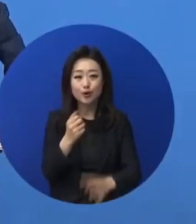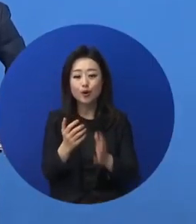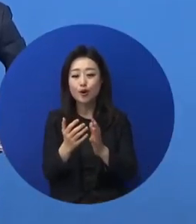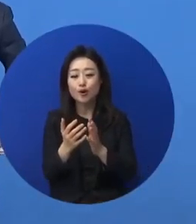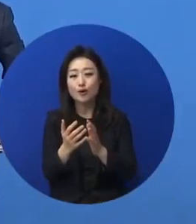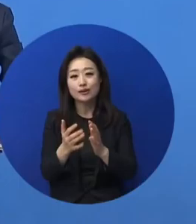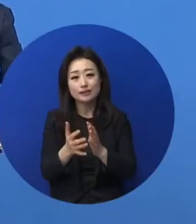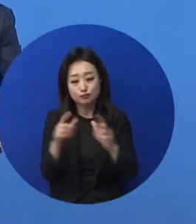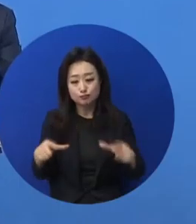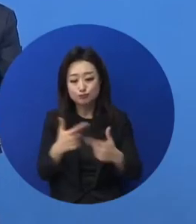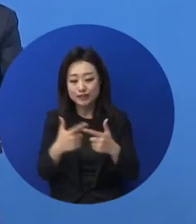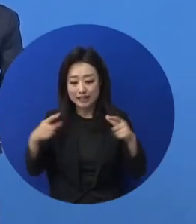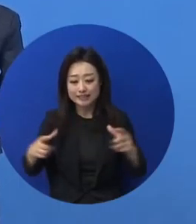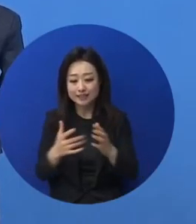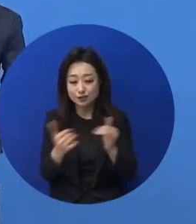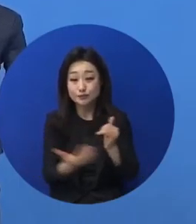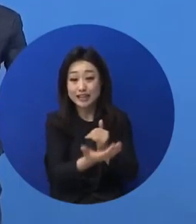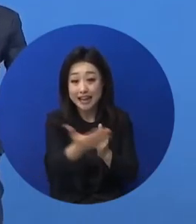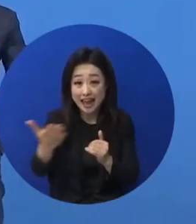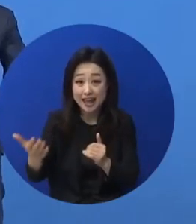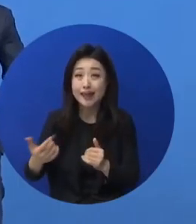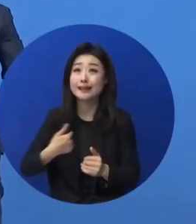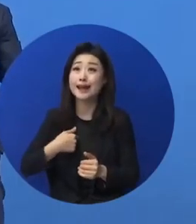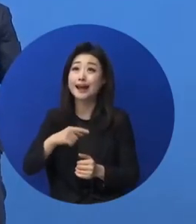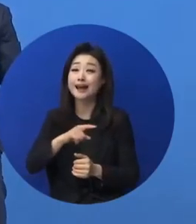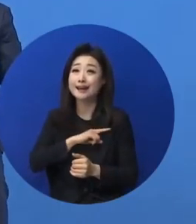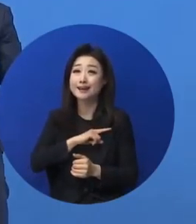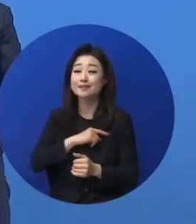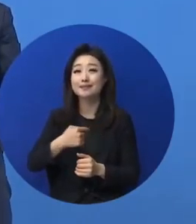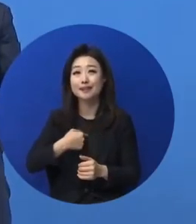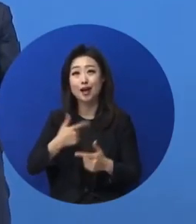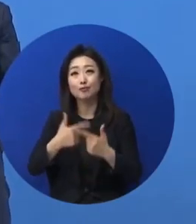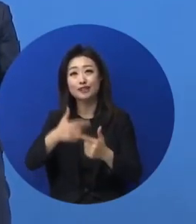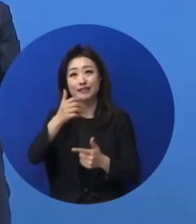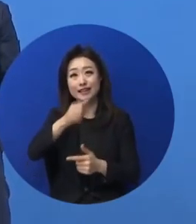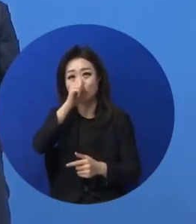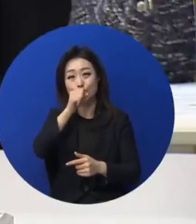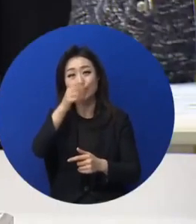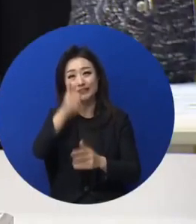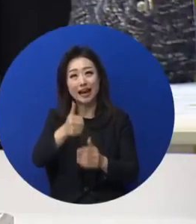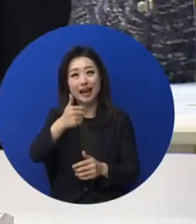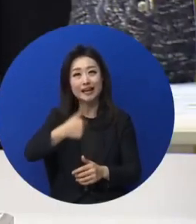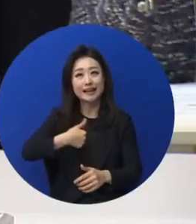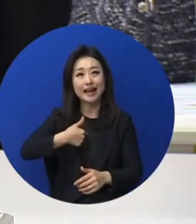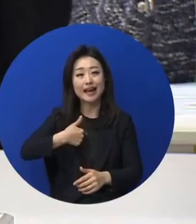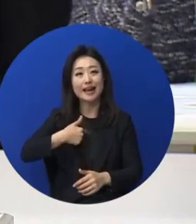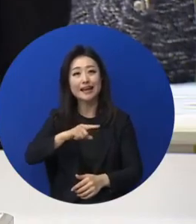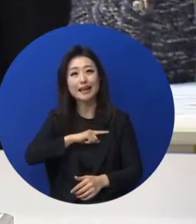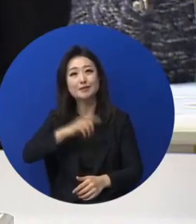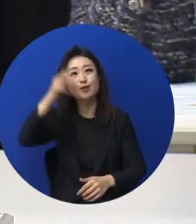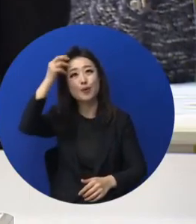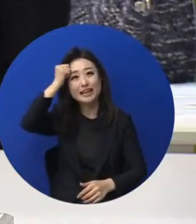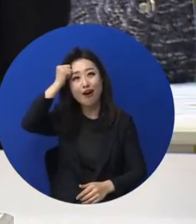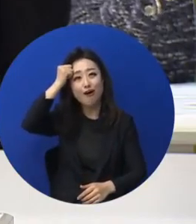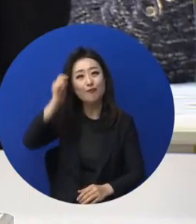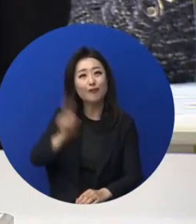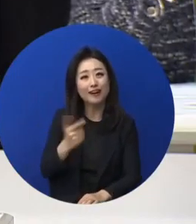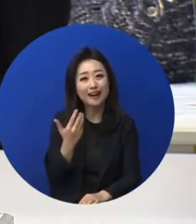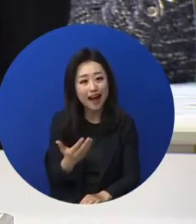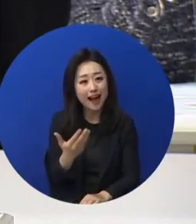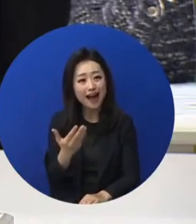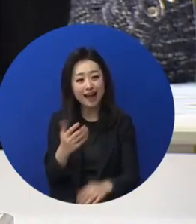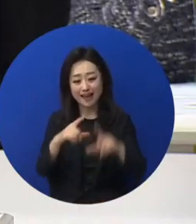10자 이내로 적으셔서 좀 보여주시고 그것을 또 설명을 한